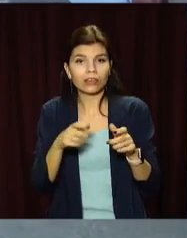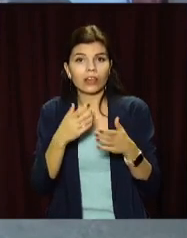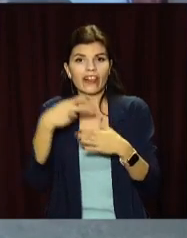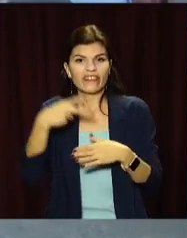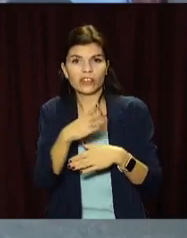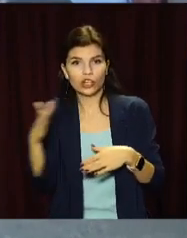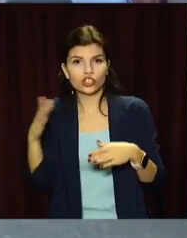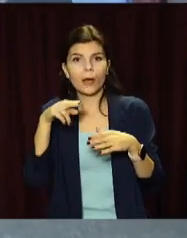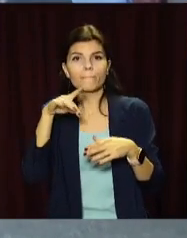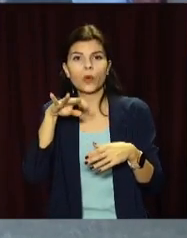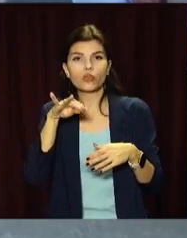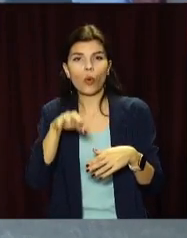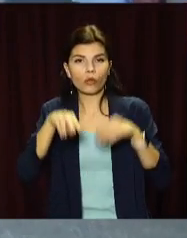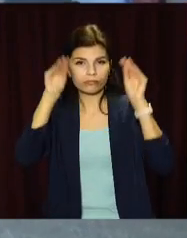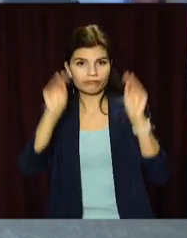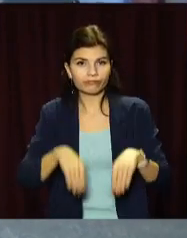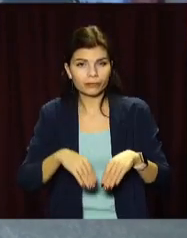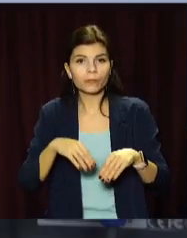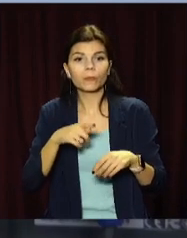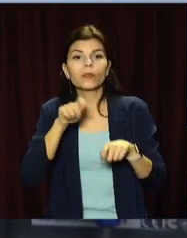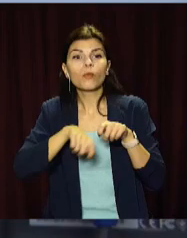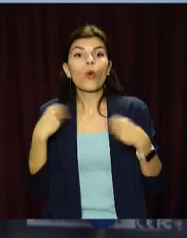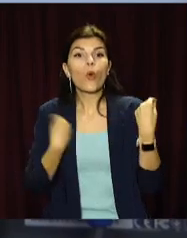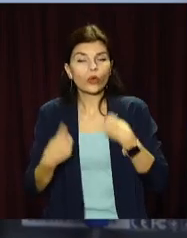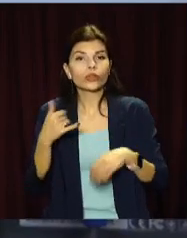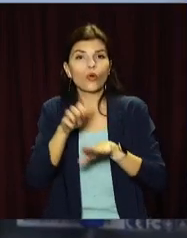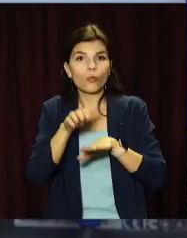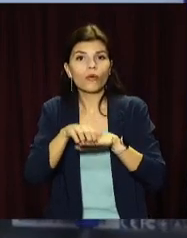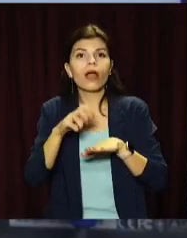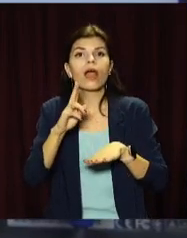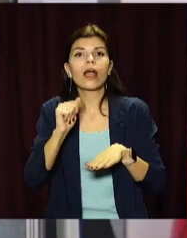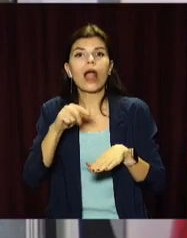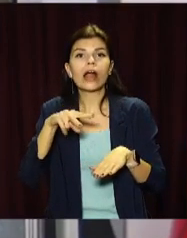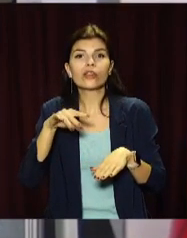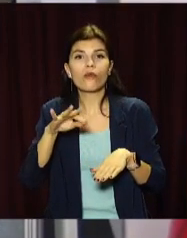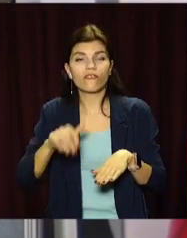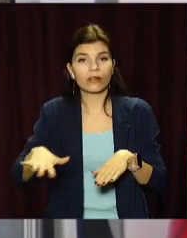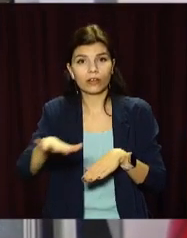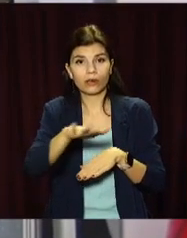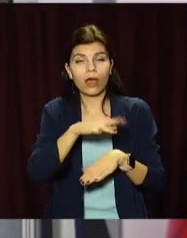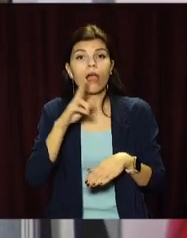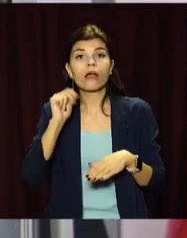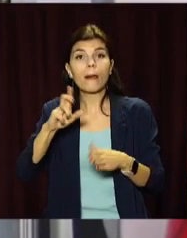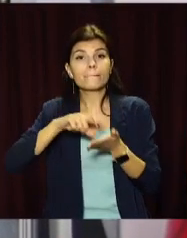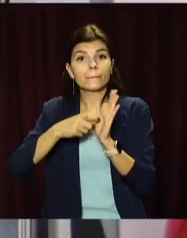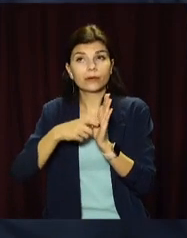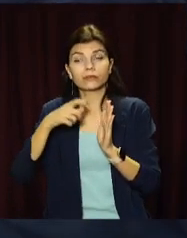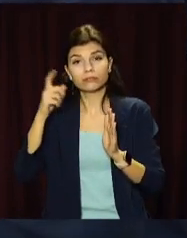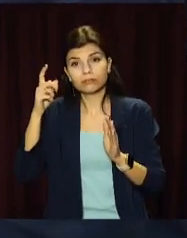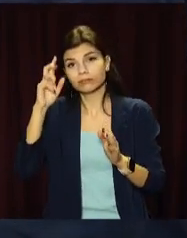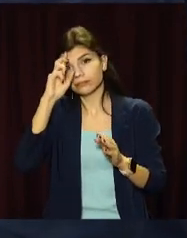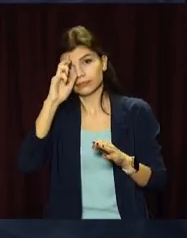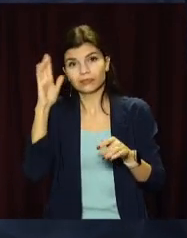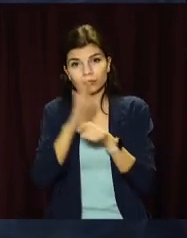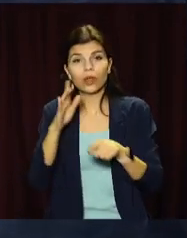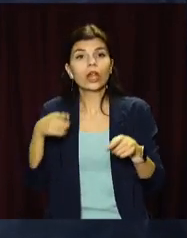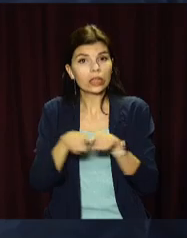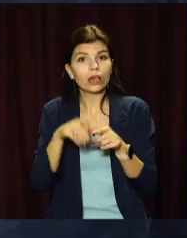Цього разу фахівці інспектують магазин одягу та взуття, що на Калиновій. За постановою Кабміну, вимоги до роботи таких закладів